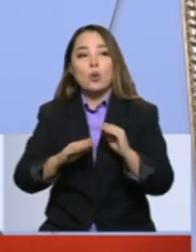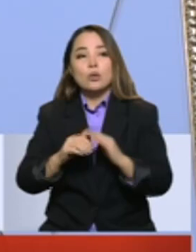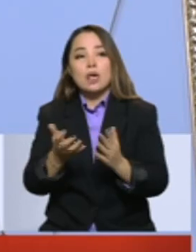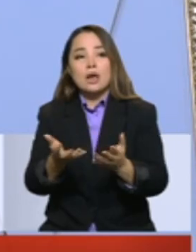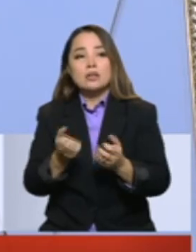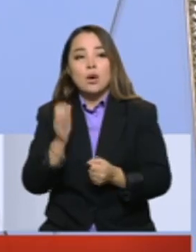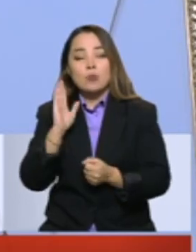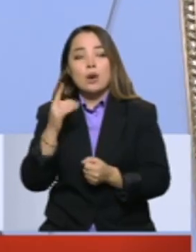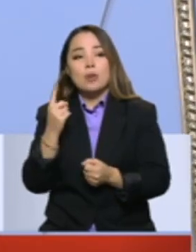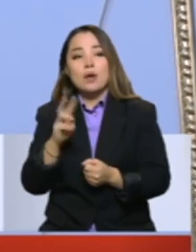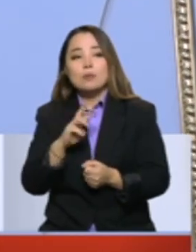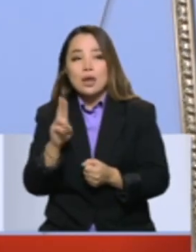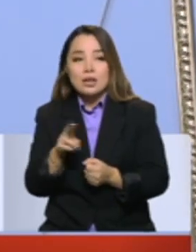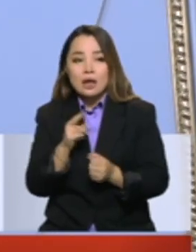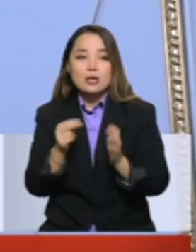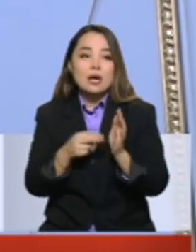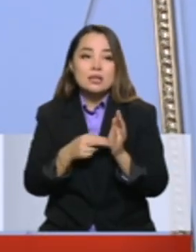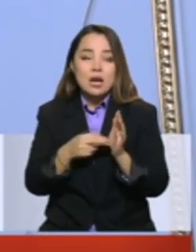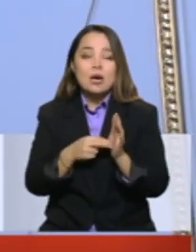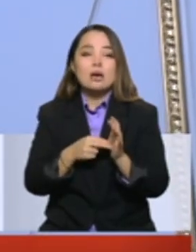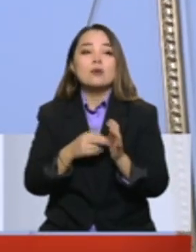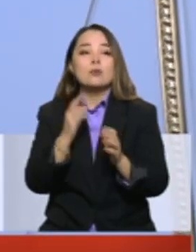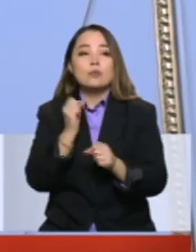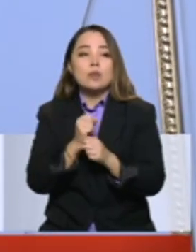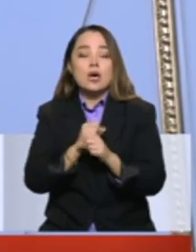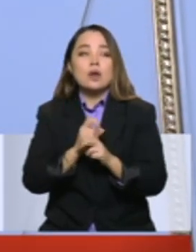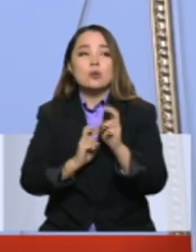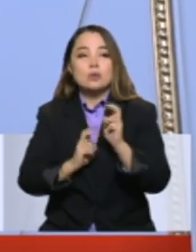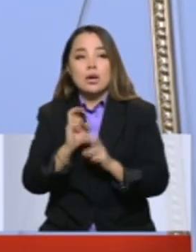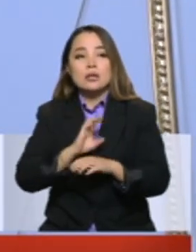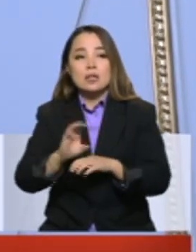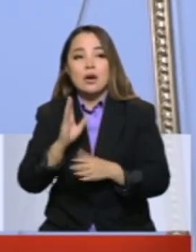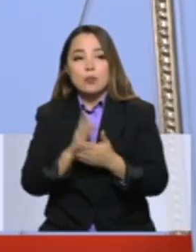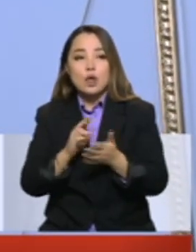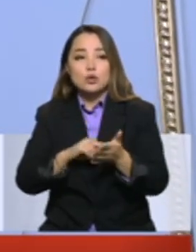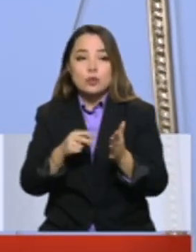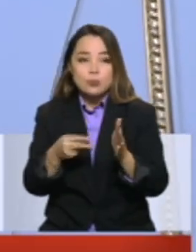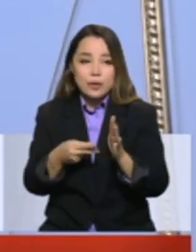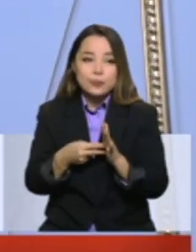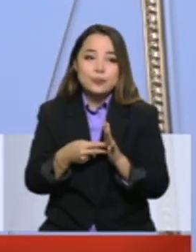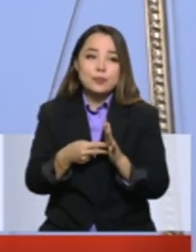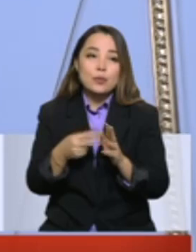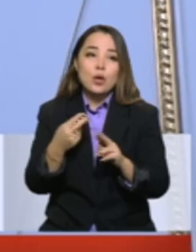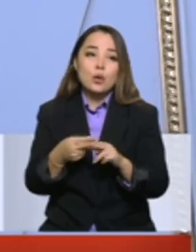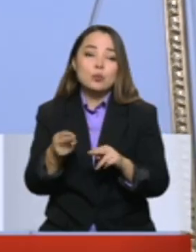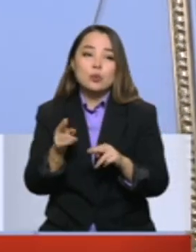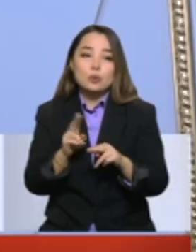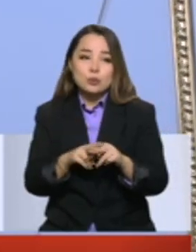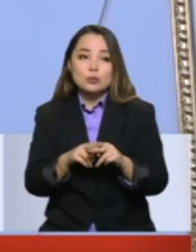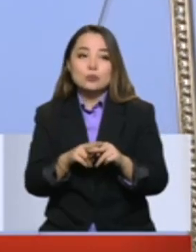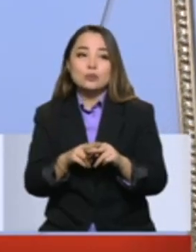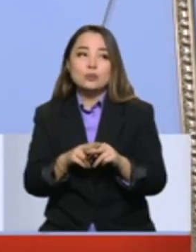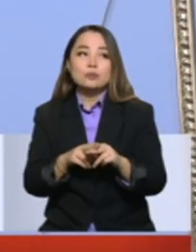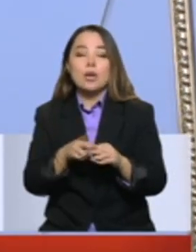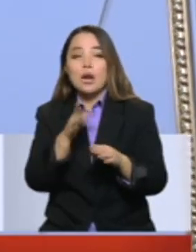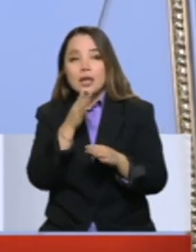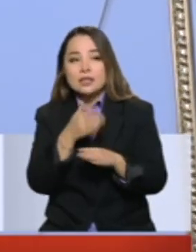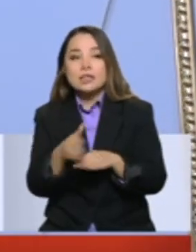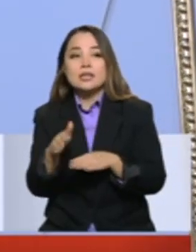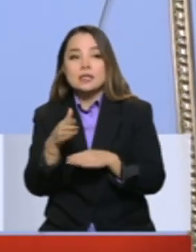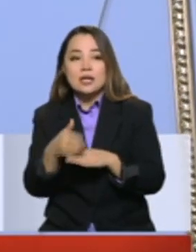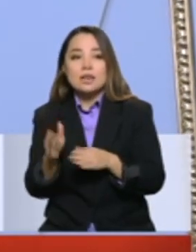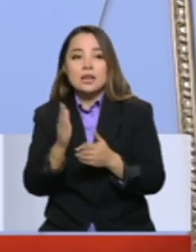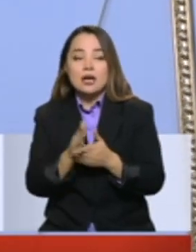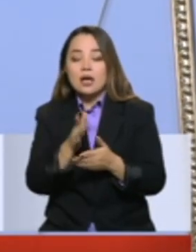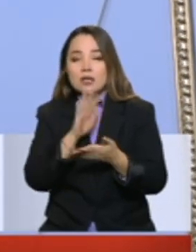1 миллиардқа дейін газ өндіреміз ба деген жоспарымыз бар. Енді бұл кезең-кезеңмен осы